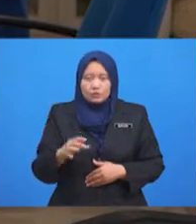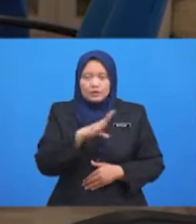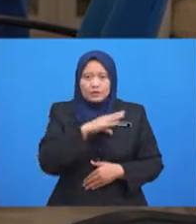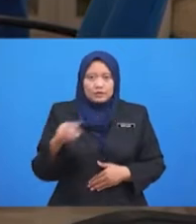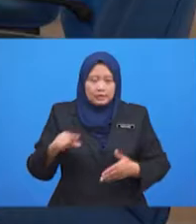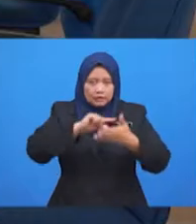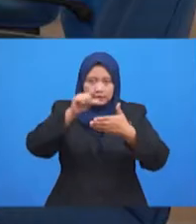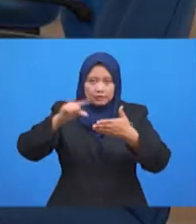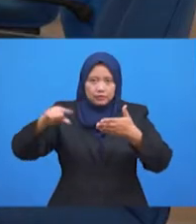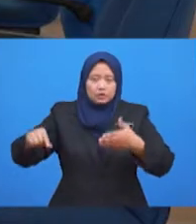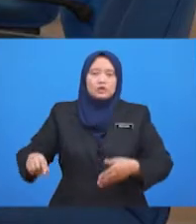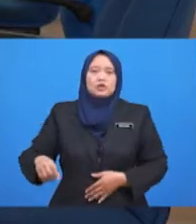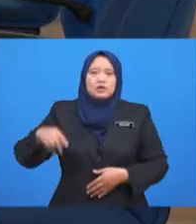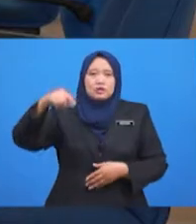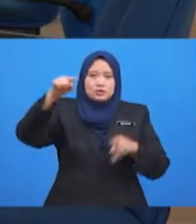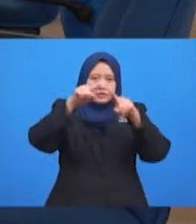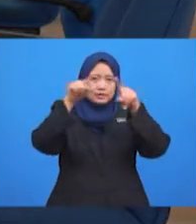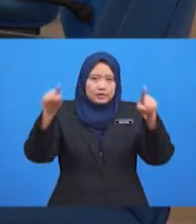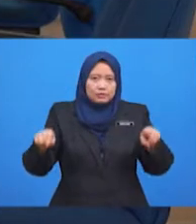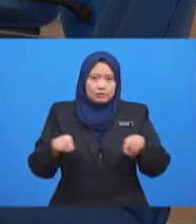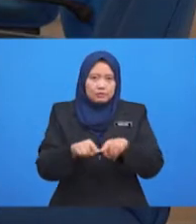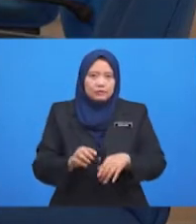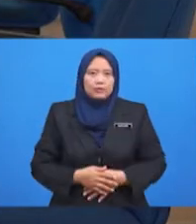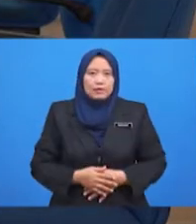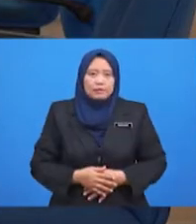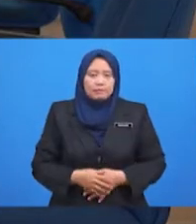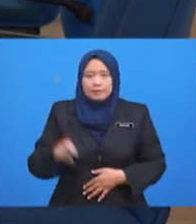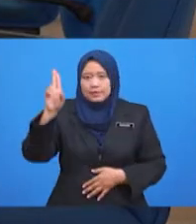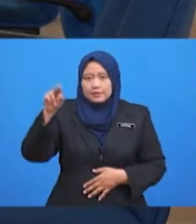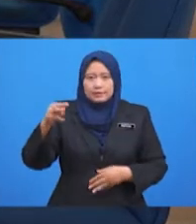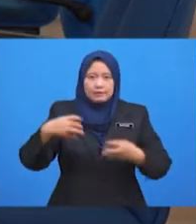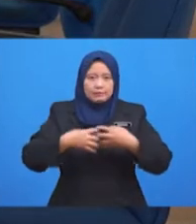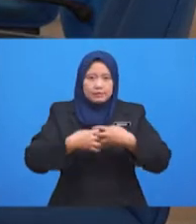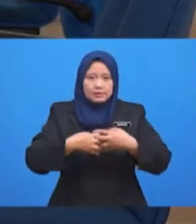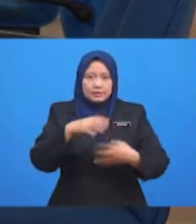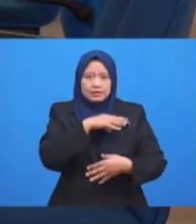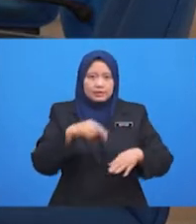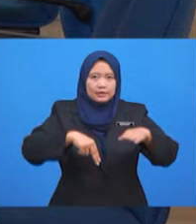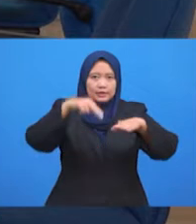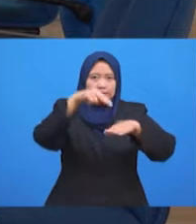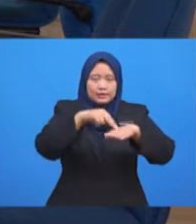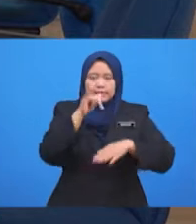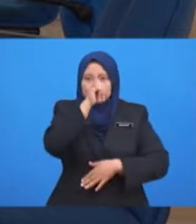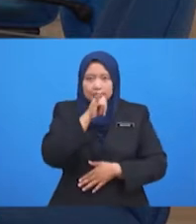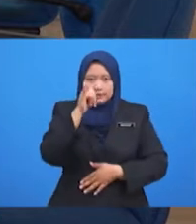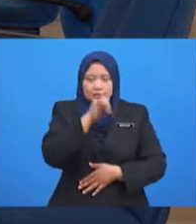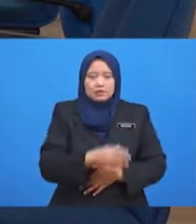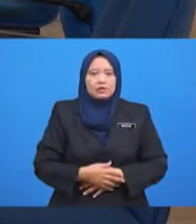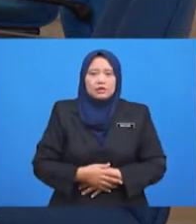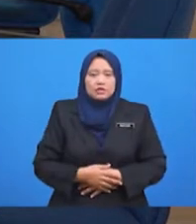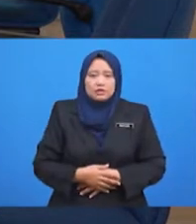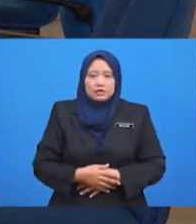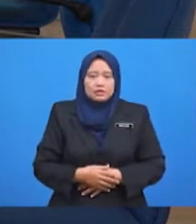square. Pasangkan mesin dan naikkan intensiti frekuensi sebanyak 3 dengan